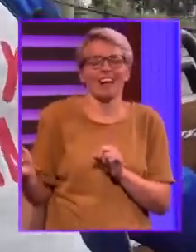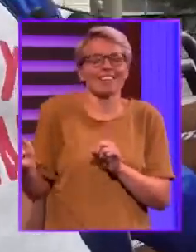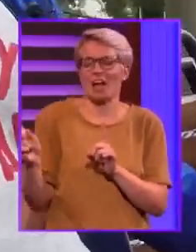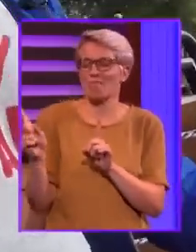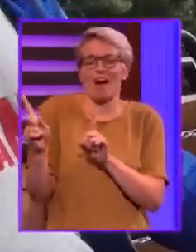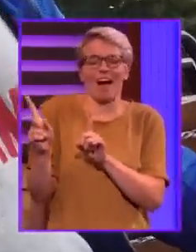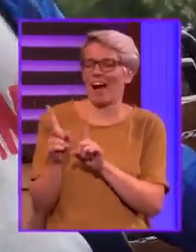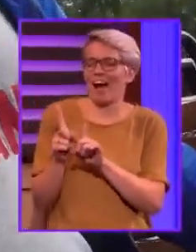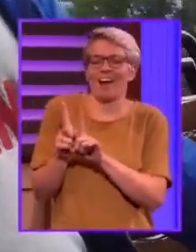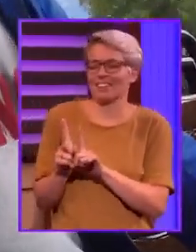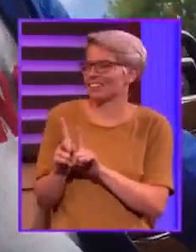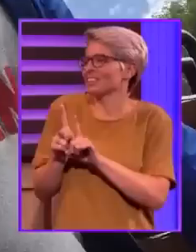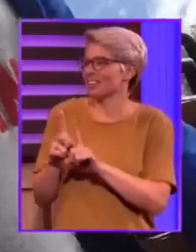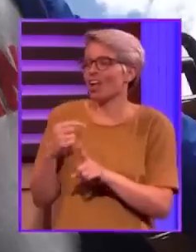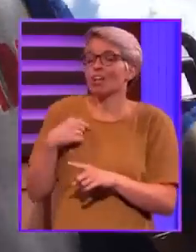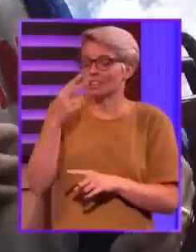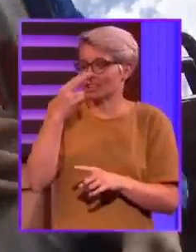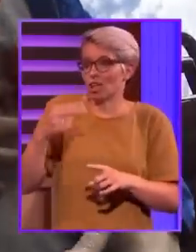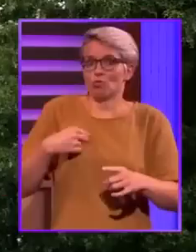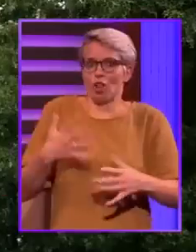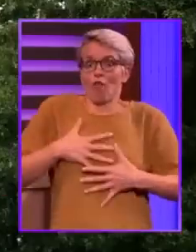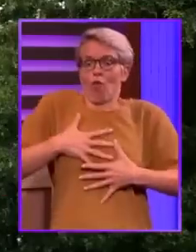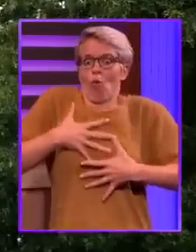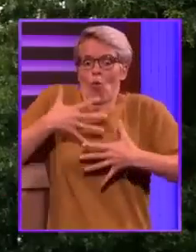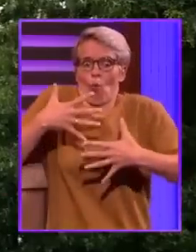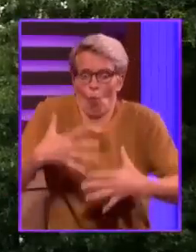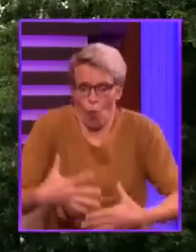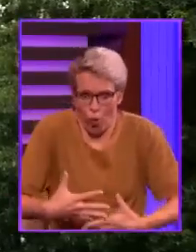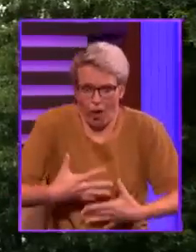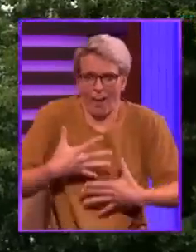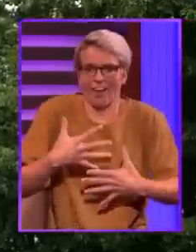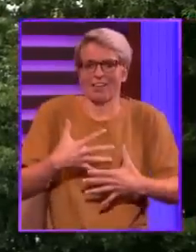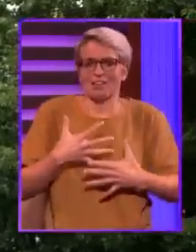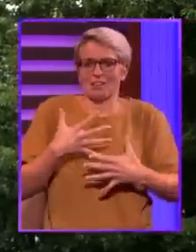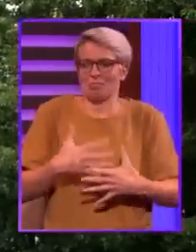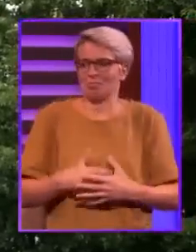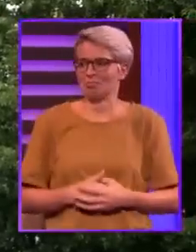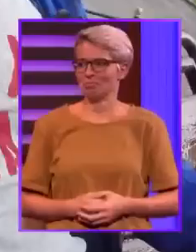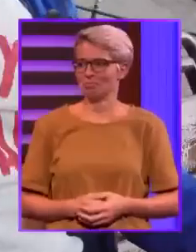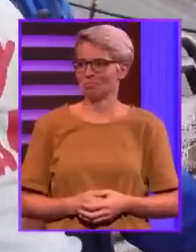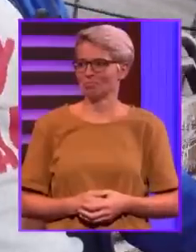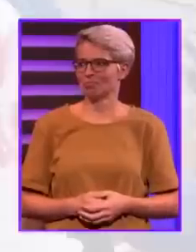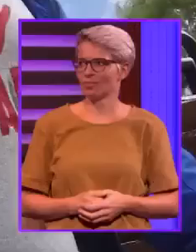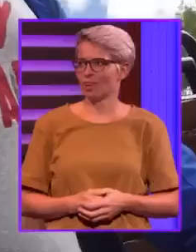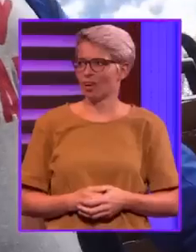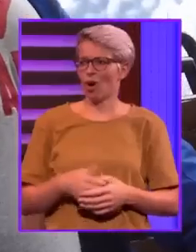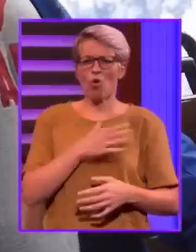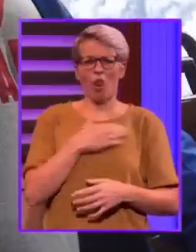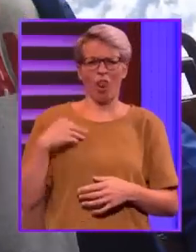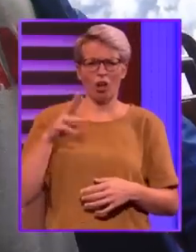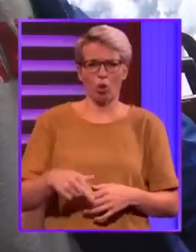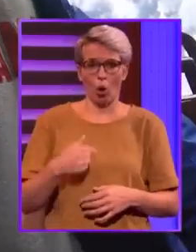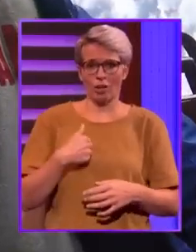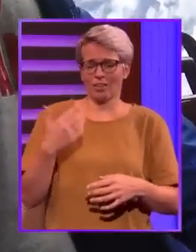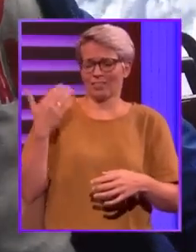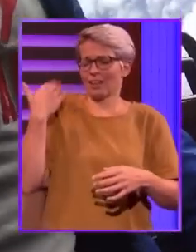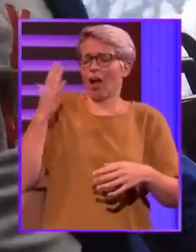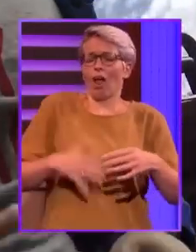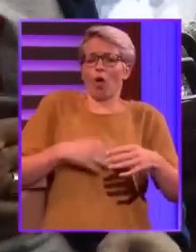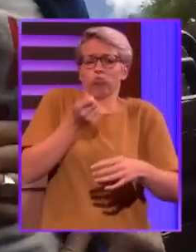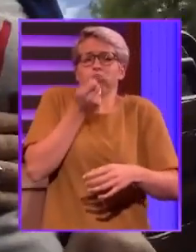aan. Als ik je zie, dan word ik een beetje verliefd. Hoe lang moet ik hier nog in? Ik heb al gegeten